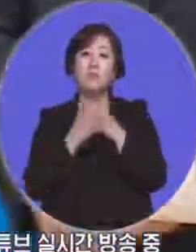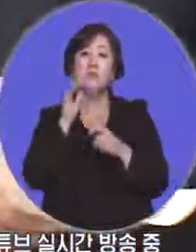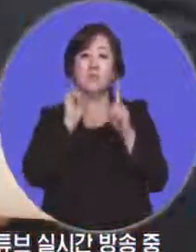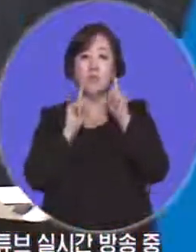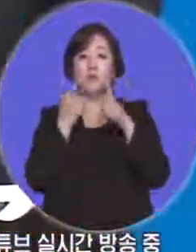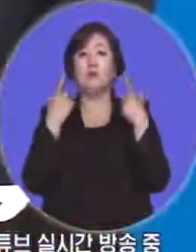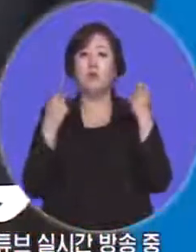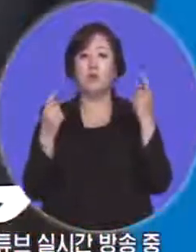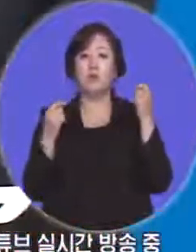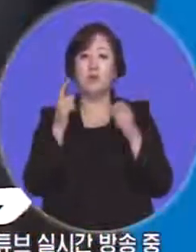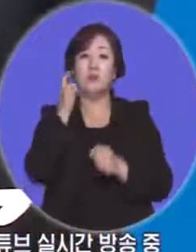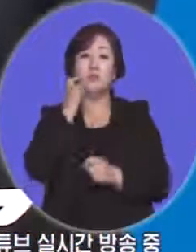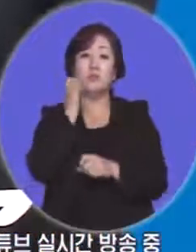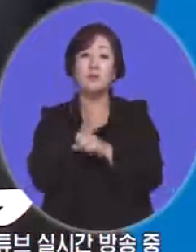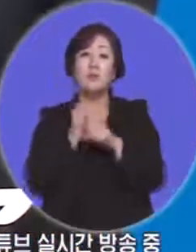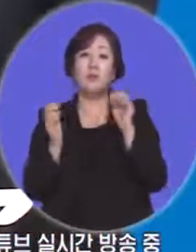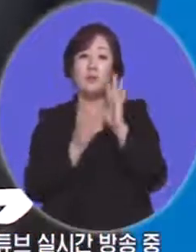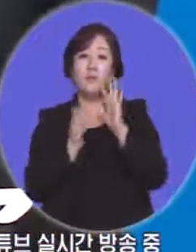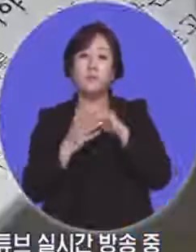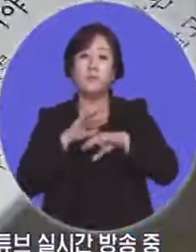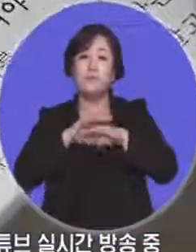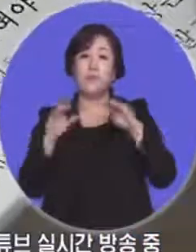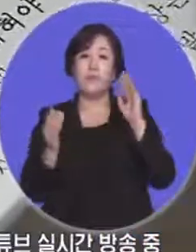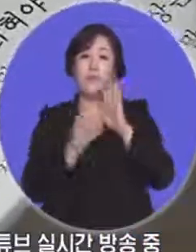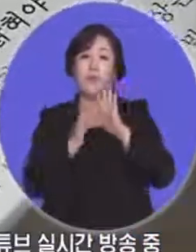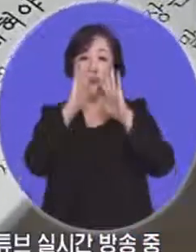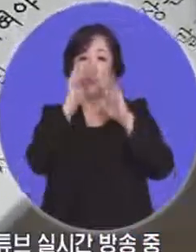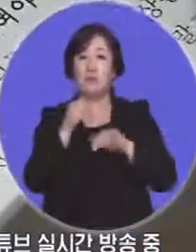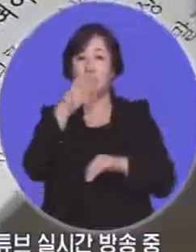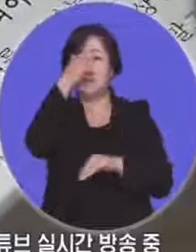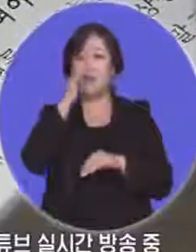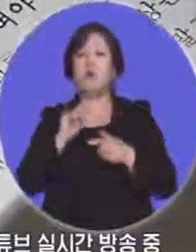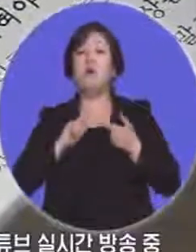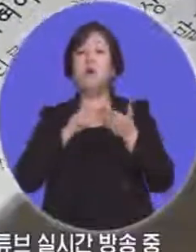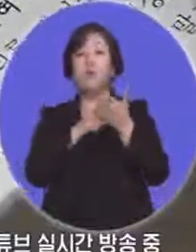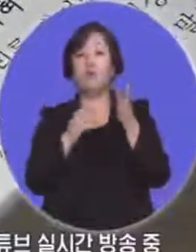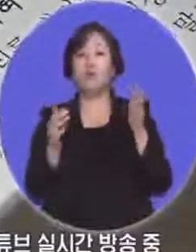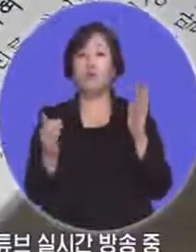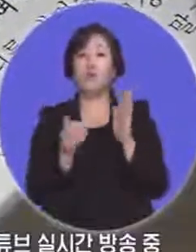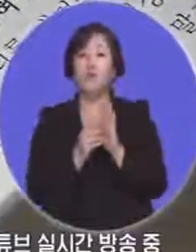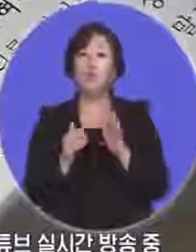불과한 허위 주장이라고 반박하며 회견에 대한 공개 사과를 촉구했습니다.